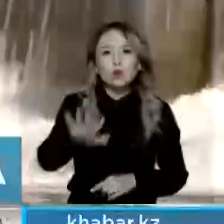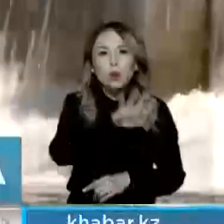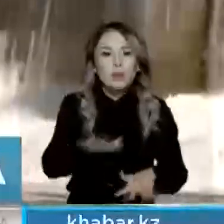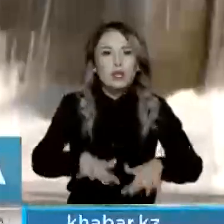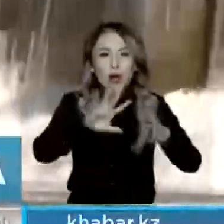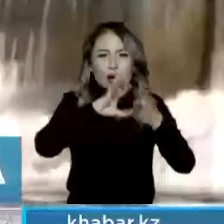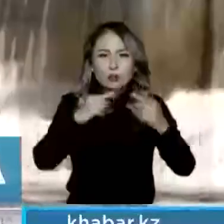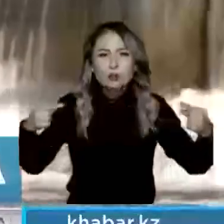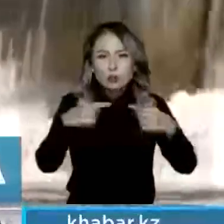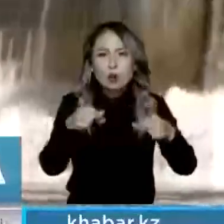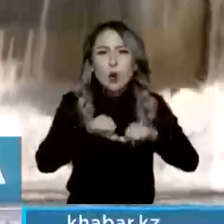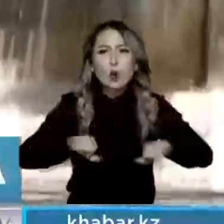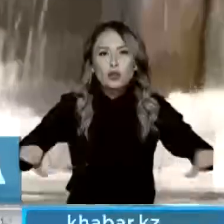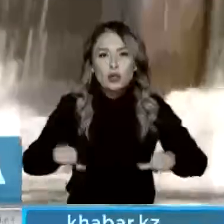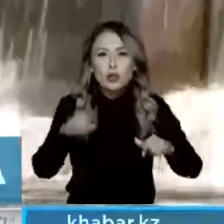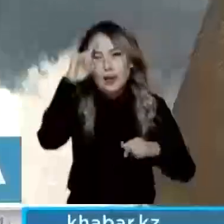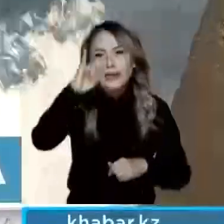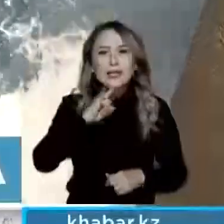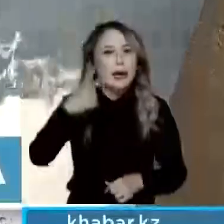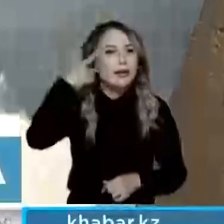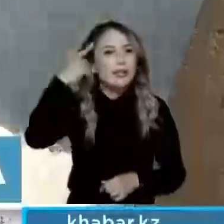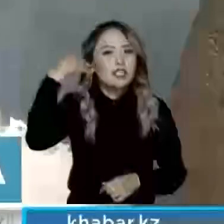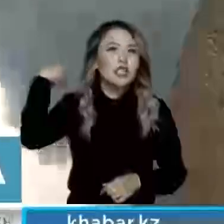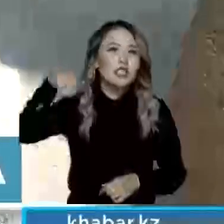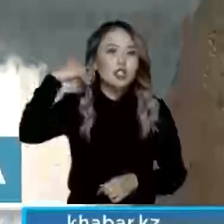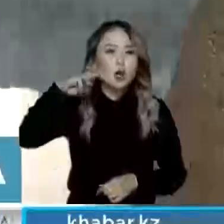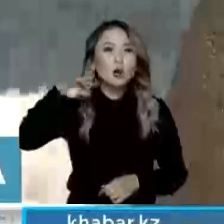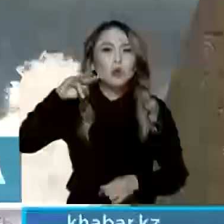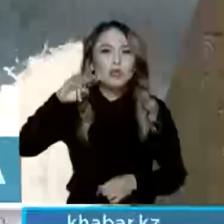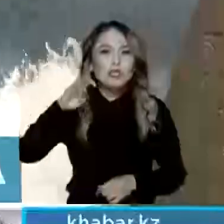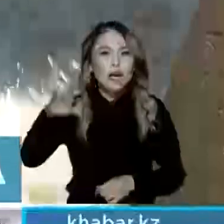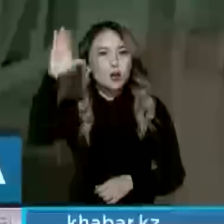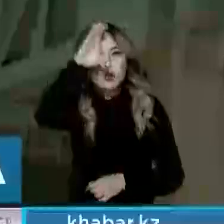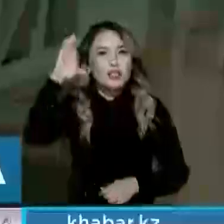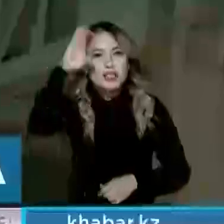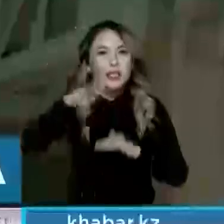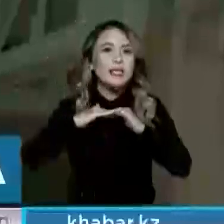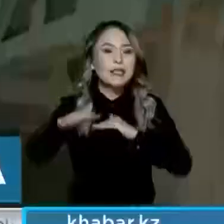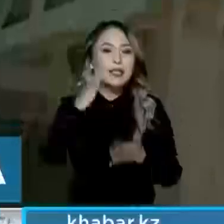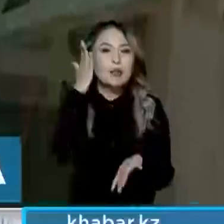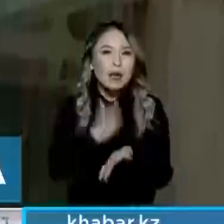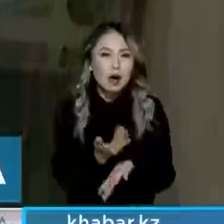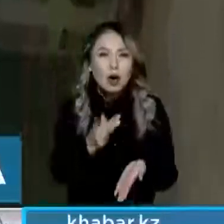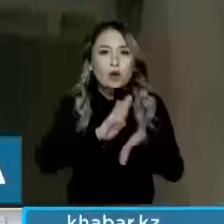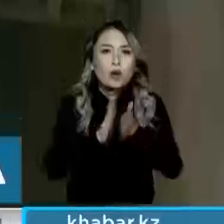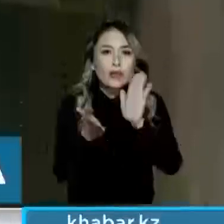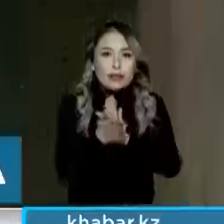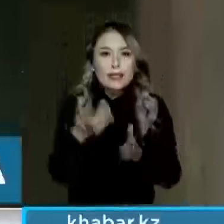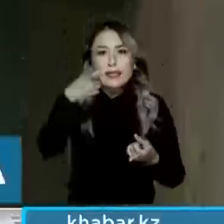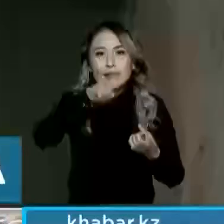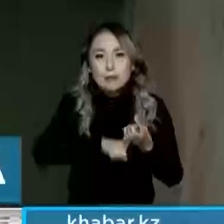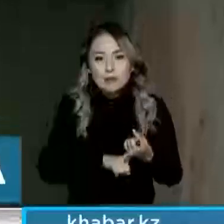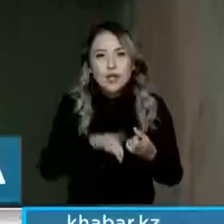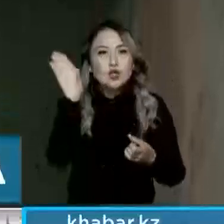су көлемі нақтыланған. Комиссия құрамында Қазақстан, Қырғызстан, Тәжікстан, Түркменстан және Өзбекстан елдері бар. Яғни